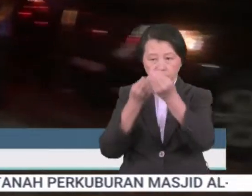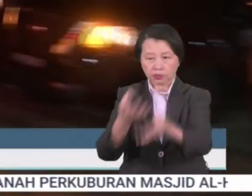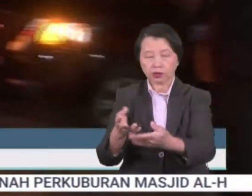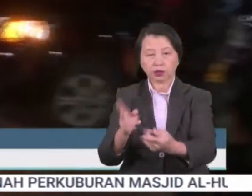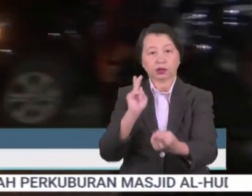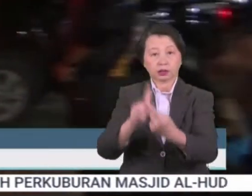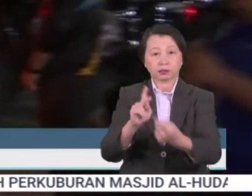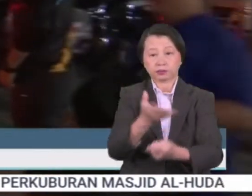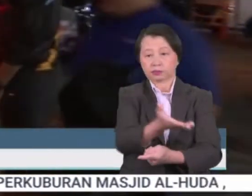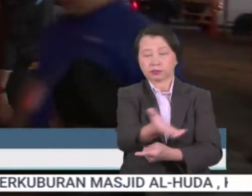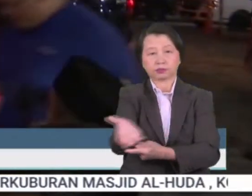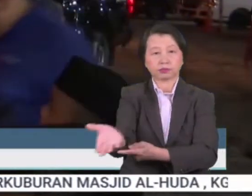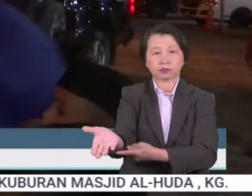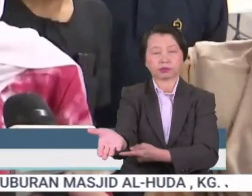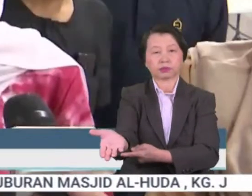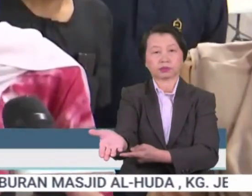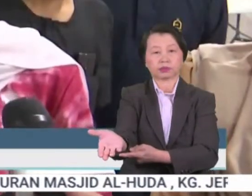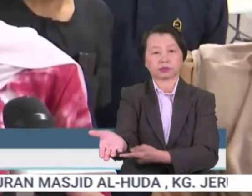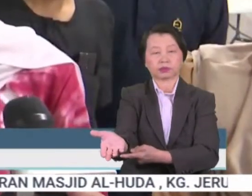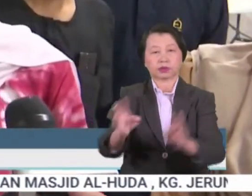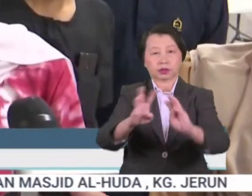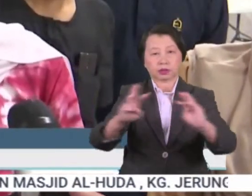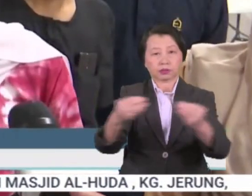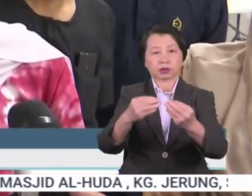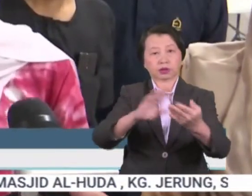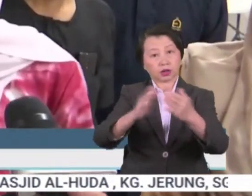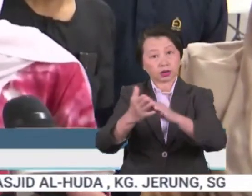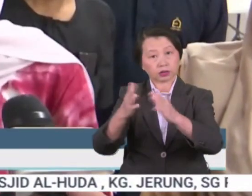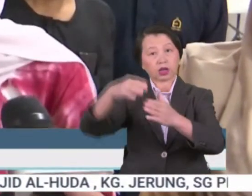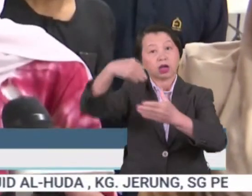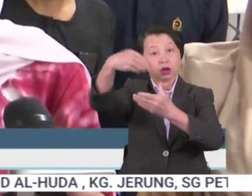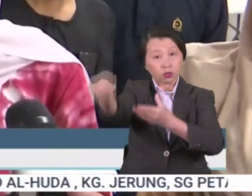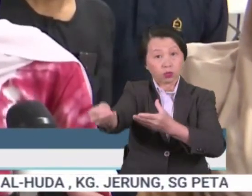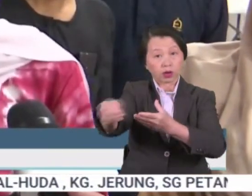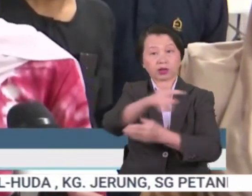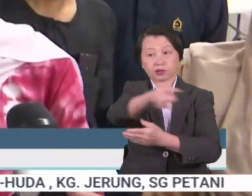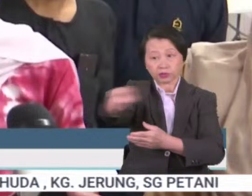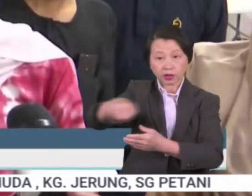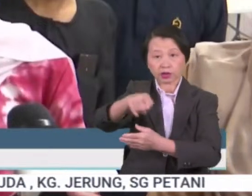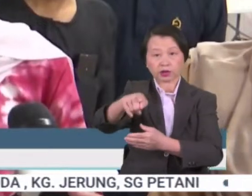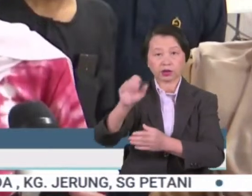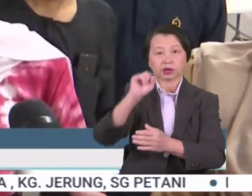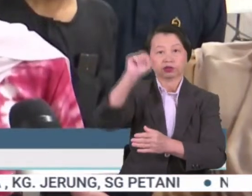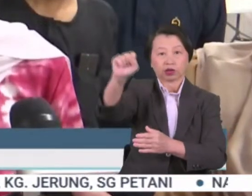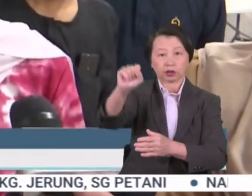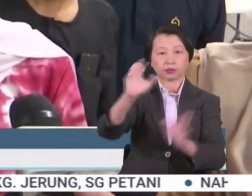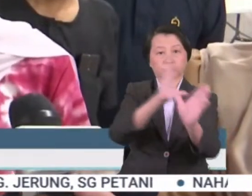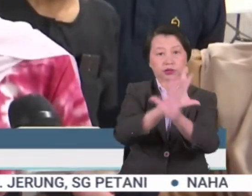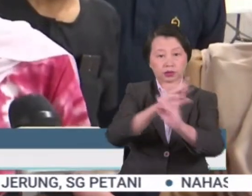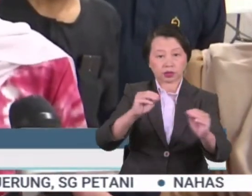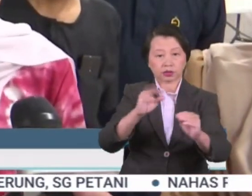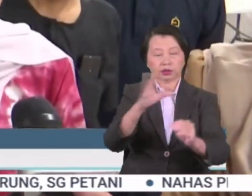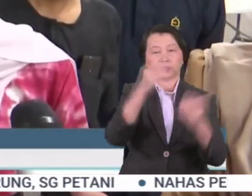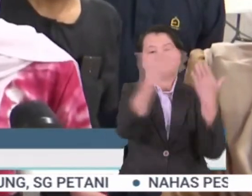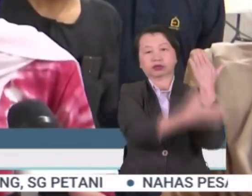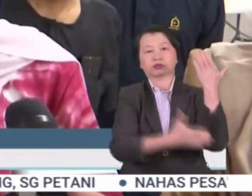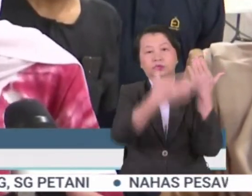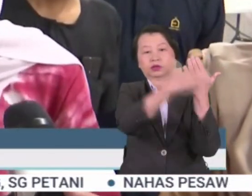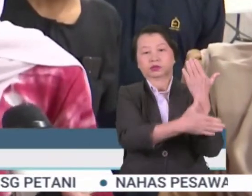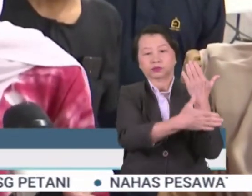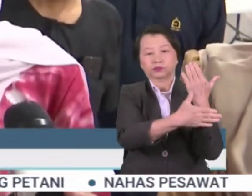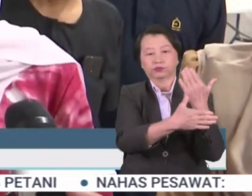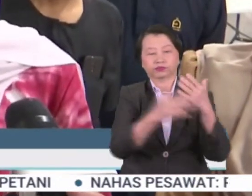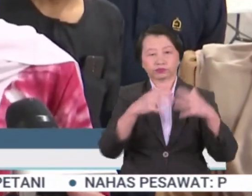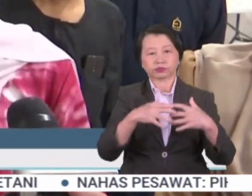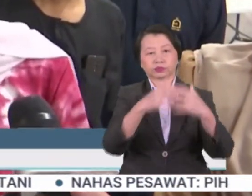lebih kepada kepada masyarakat di luar sana bahawa Sabah Sarawak dan semenanjung Malaysia